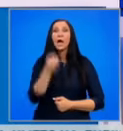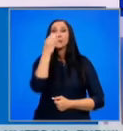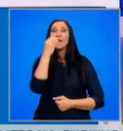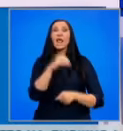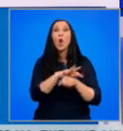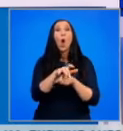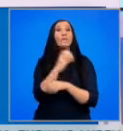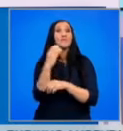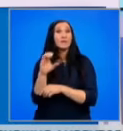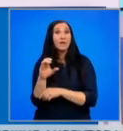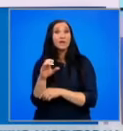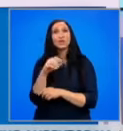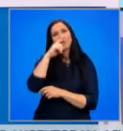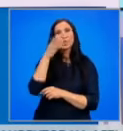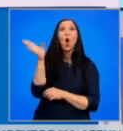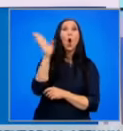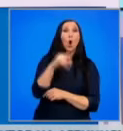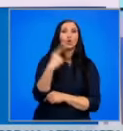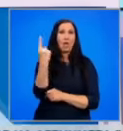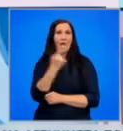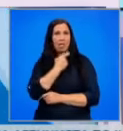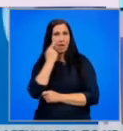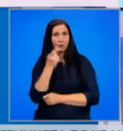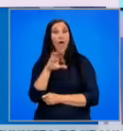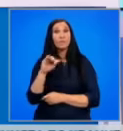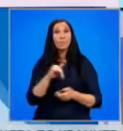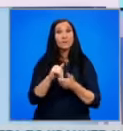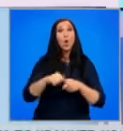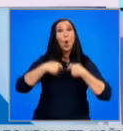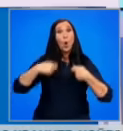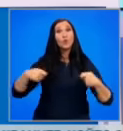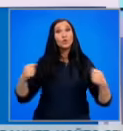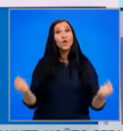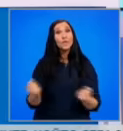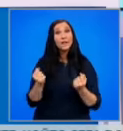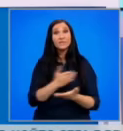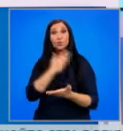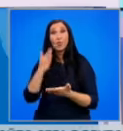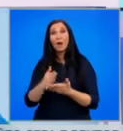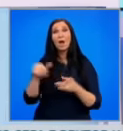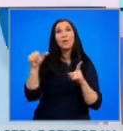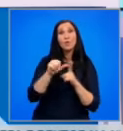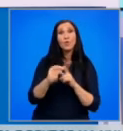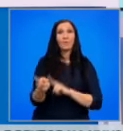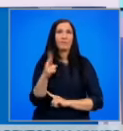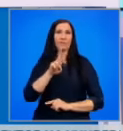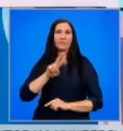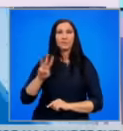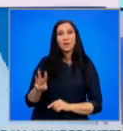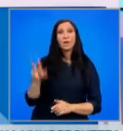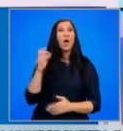Зелените COVID-сертификати ще важат още една година. Европейският съюз удължи действието им до края на юни